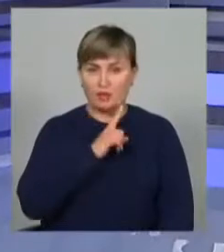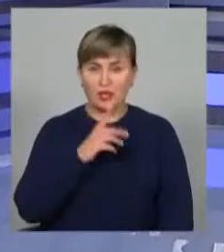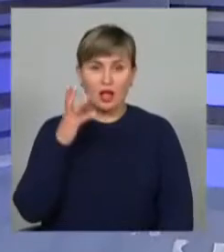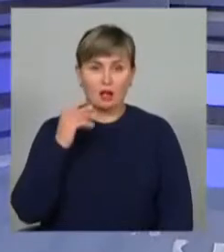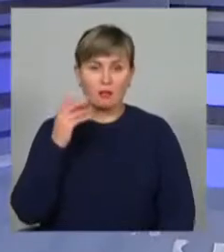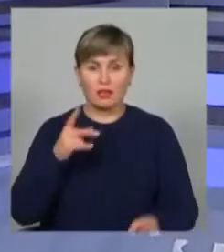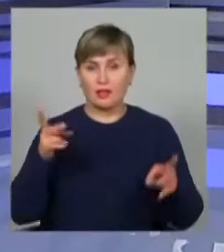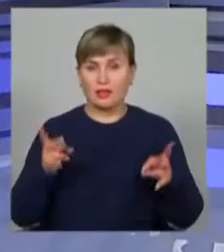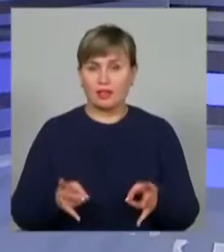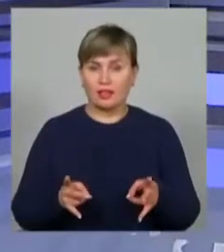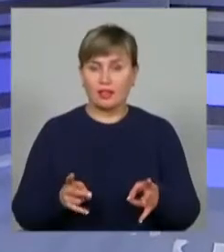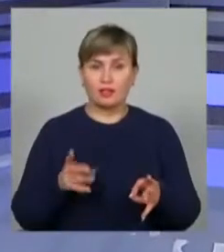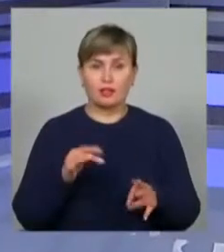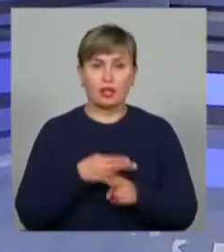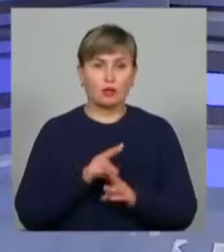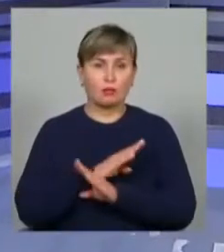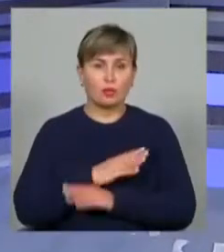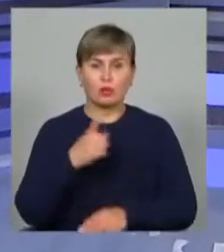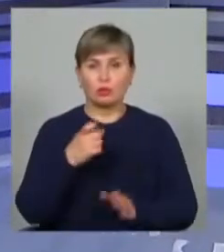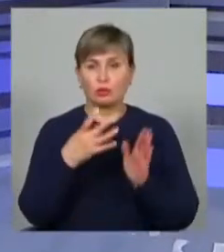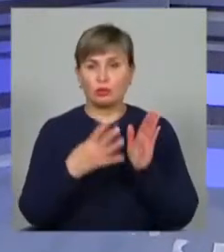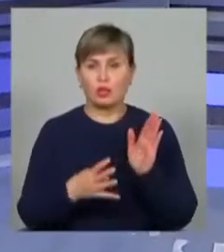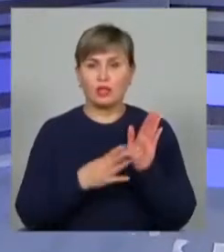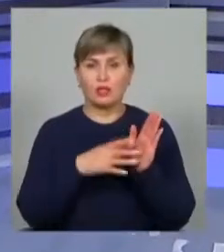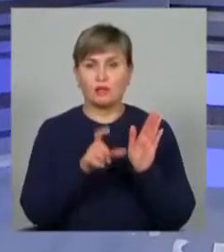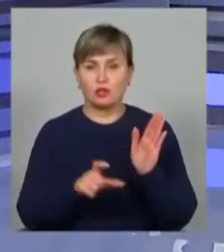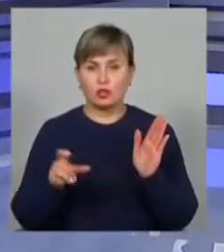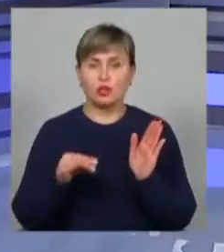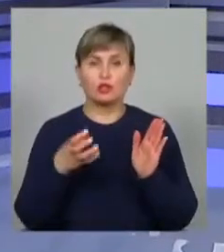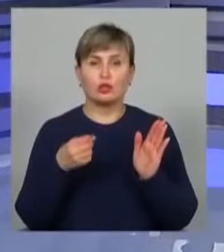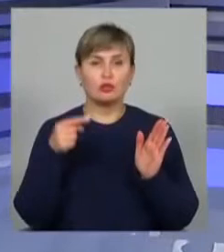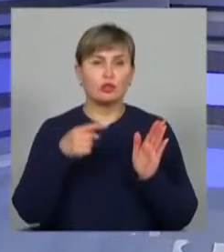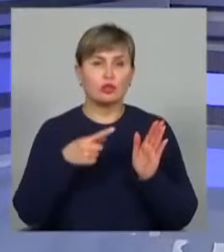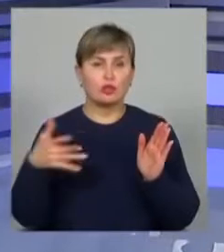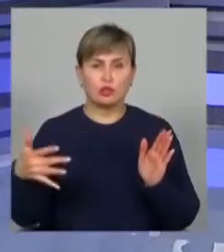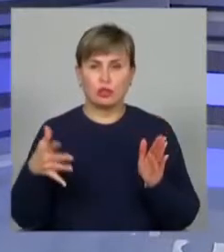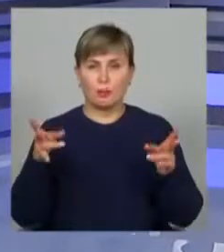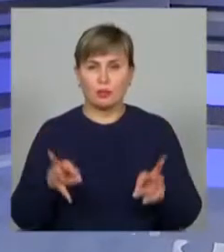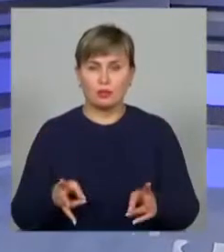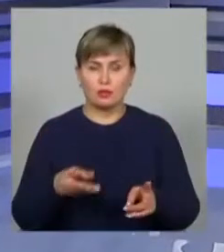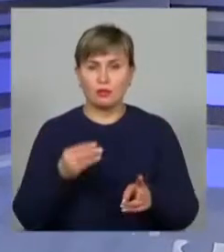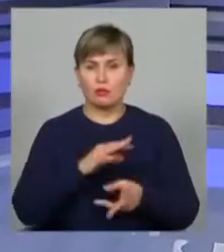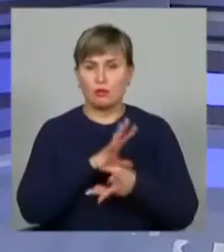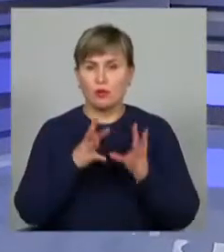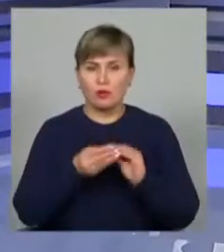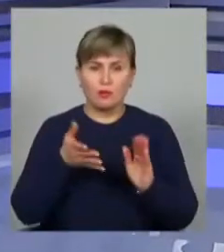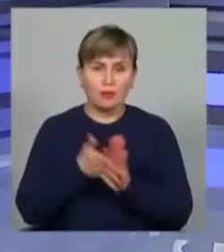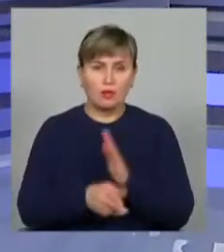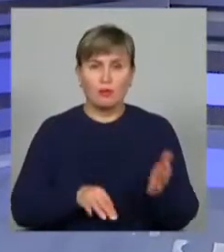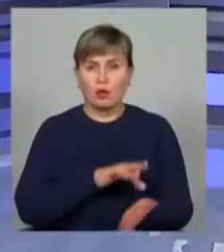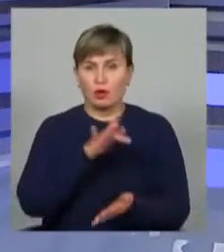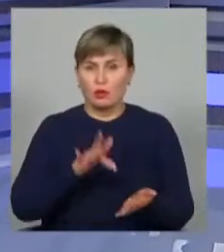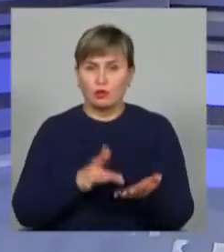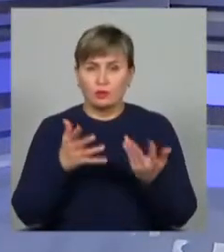алматинской трагедии, в которой погибли 149 человек, еще тысячи пострадали. Сумма нанесенного ущерба по городу